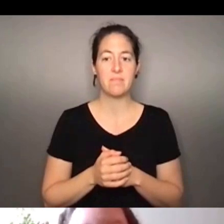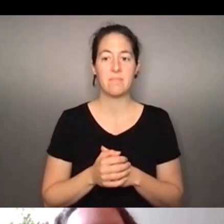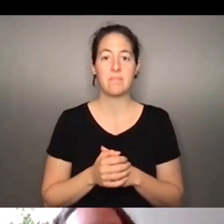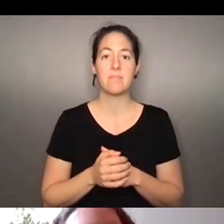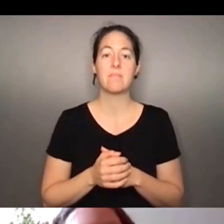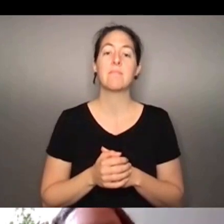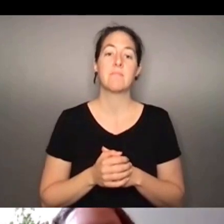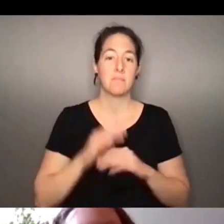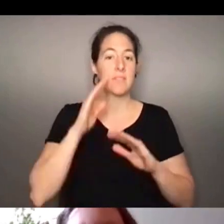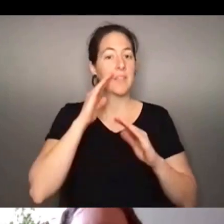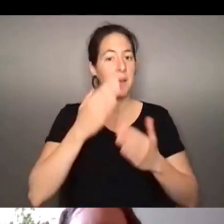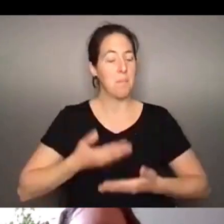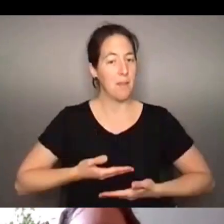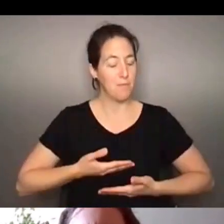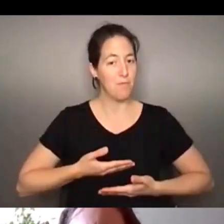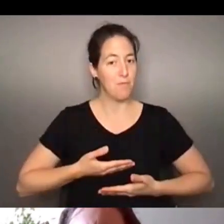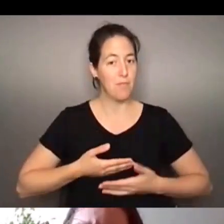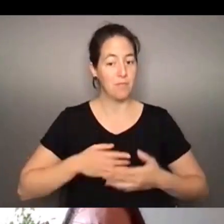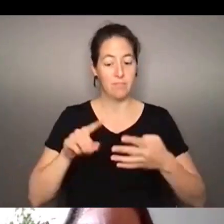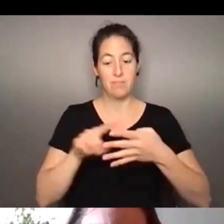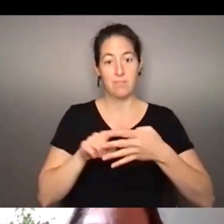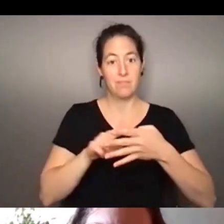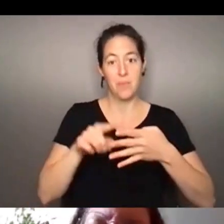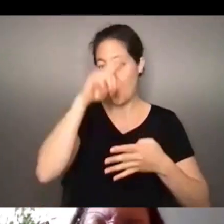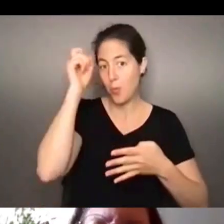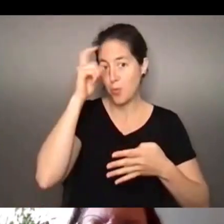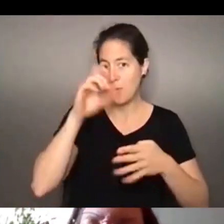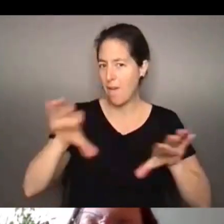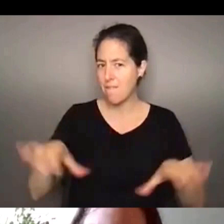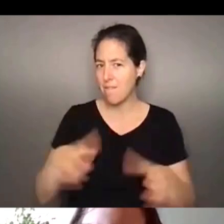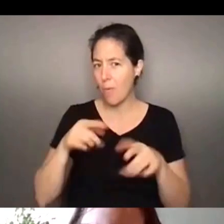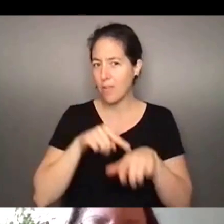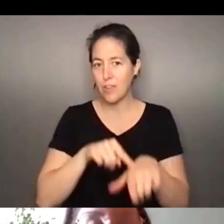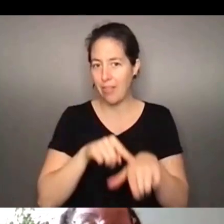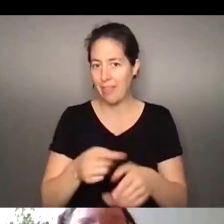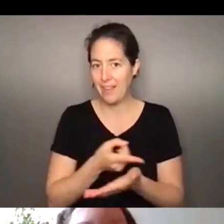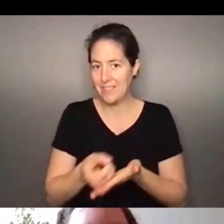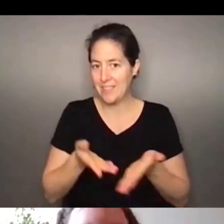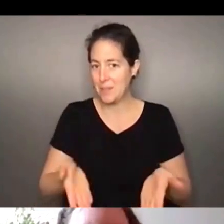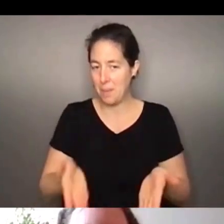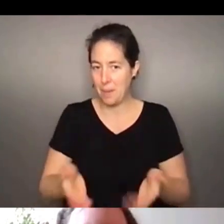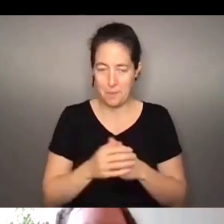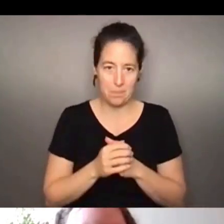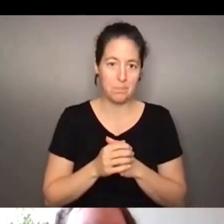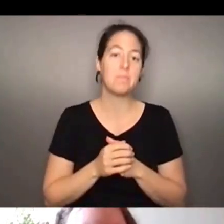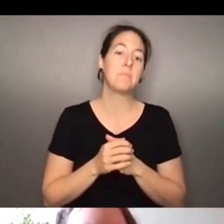Bienvenue à la première semaine d'août. Qu'est-ce qu'on fait au potager cette semaine? Eh bien,